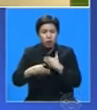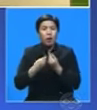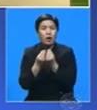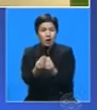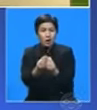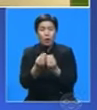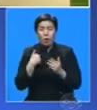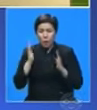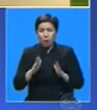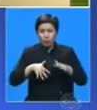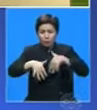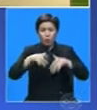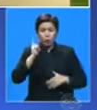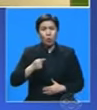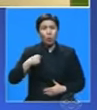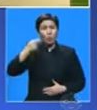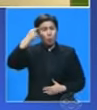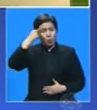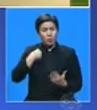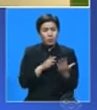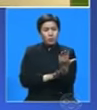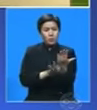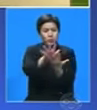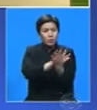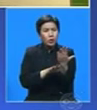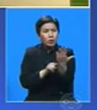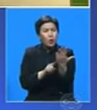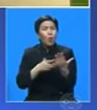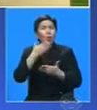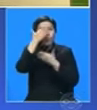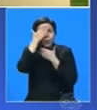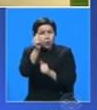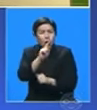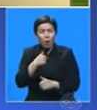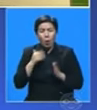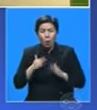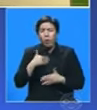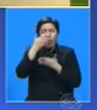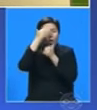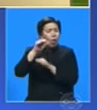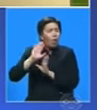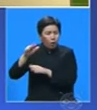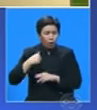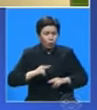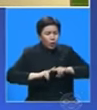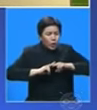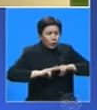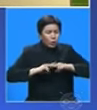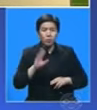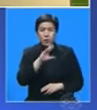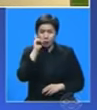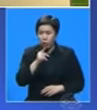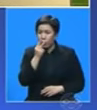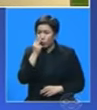ำประชาชนทุกคนต้องรู้อนาคตของบ้านเมืองนะครับสนใจเอาใจใส่อย่ามองเฉพาะเรื่องครอบครัวตัวเองอย่างเดียวต้องม